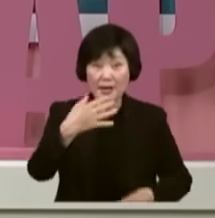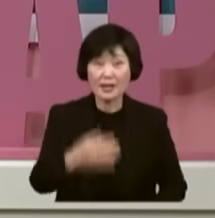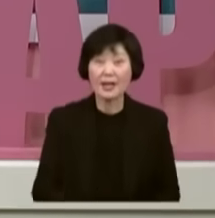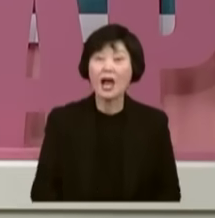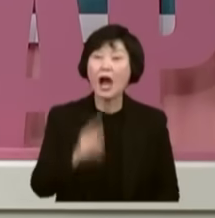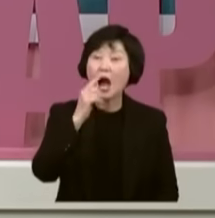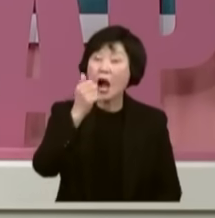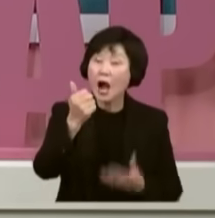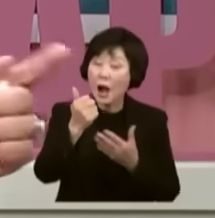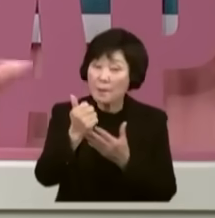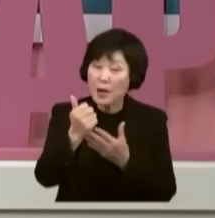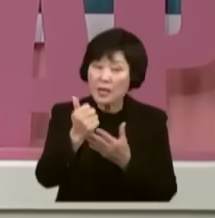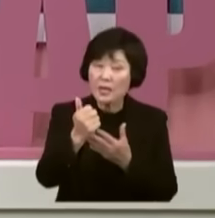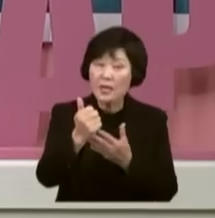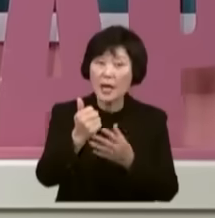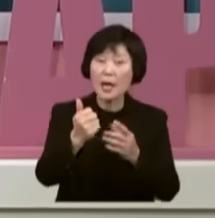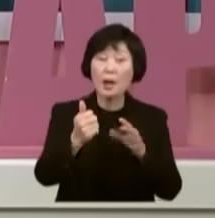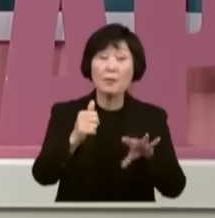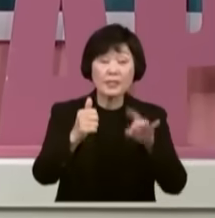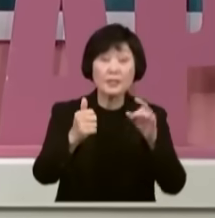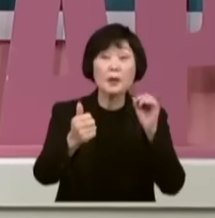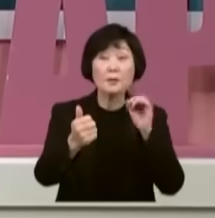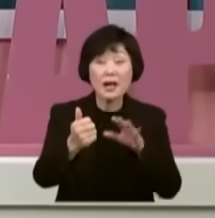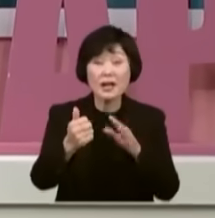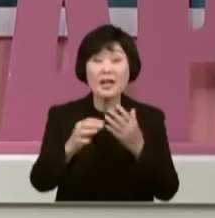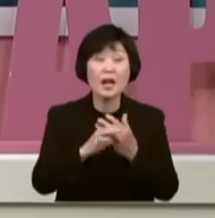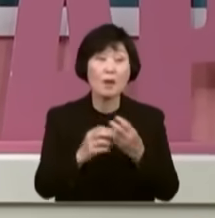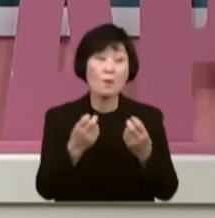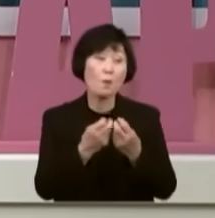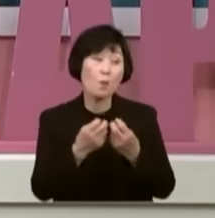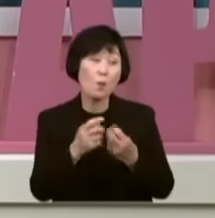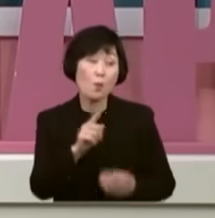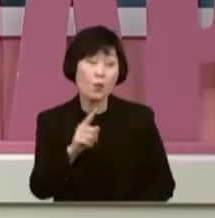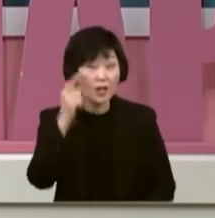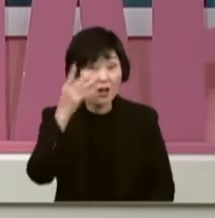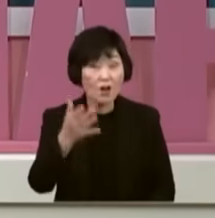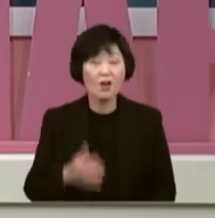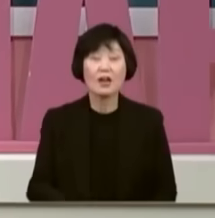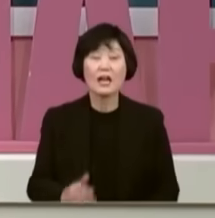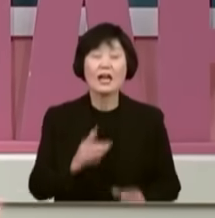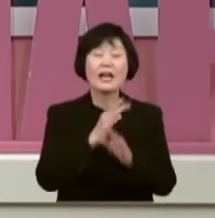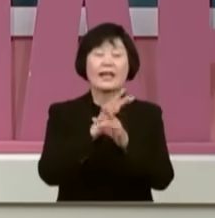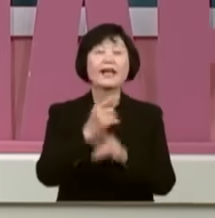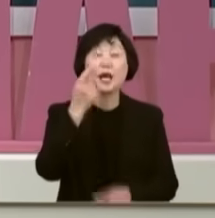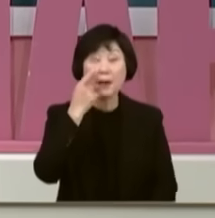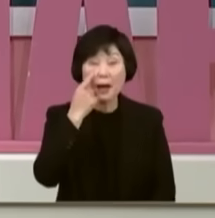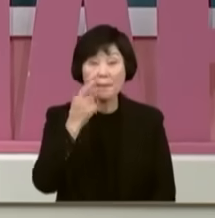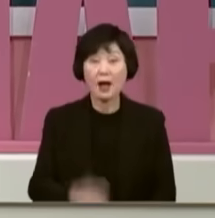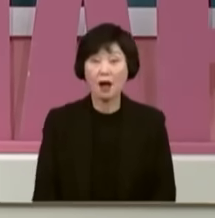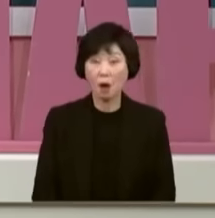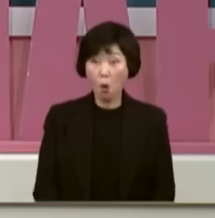돼요? 아재개 그 하나만 해봐. 그러면 아빠가 오, 내 딸이 나한테 말 걸었네 놀릴 거야.